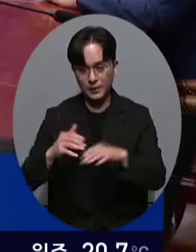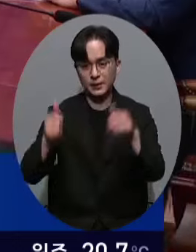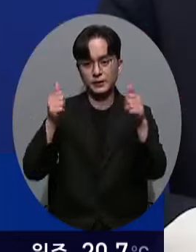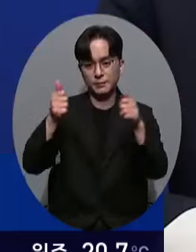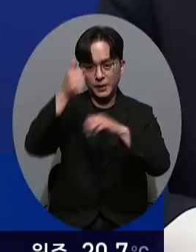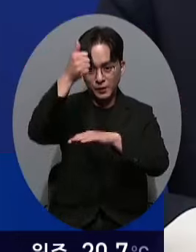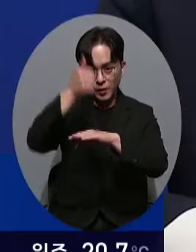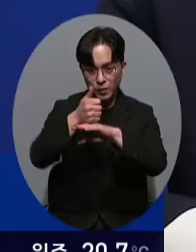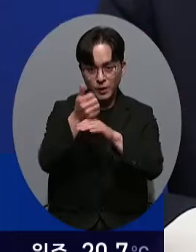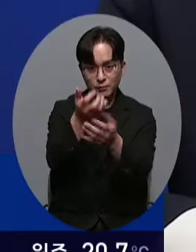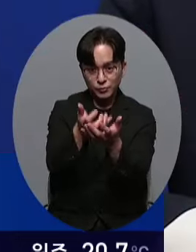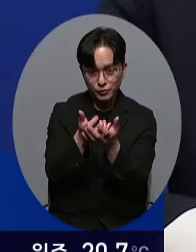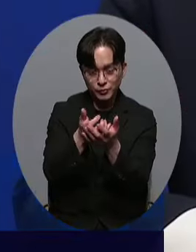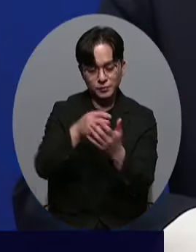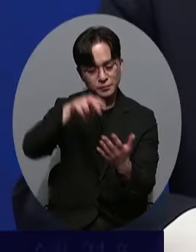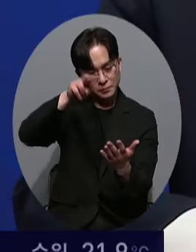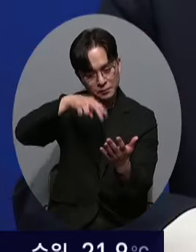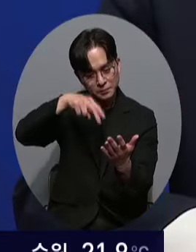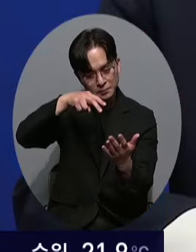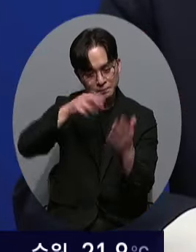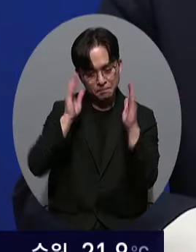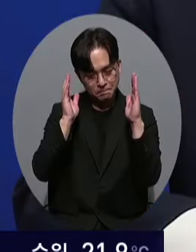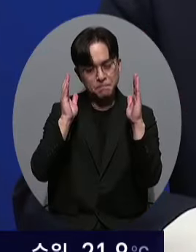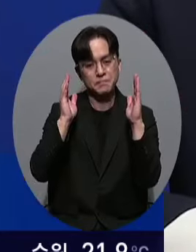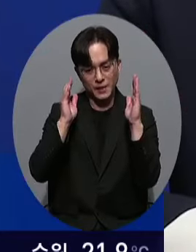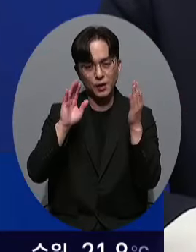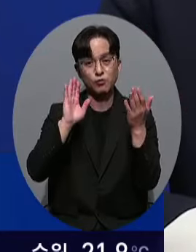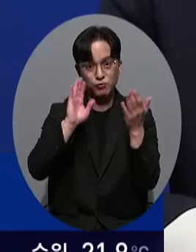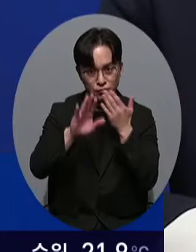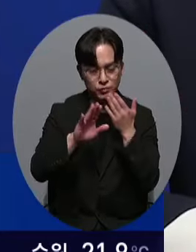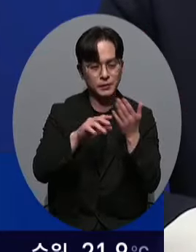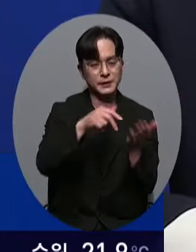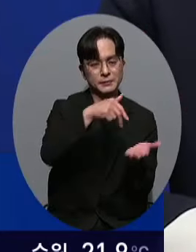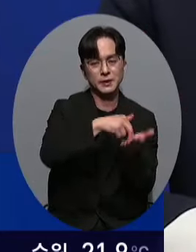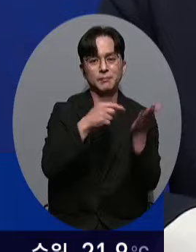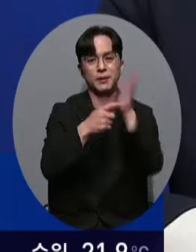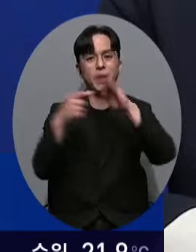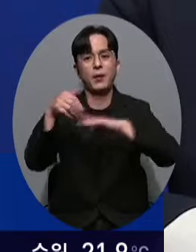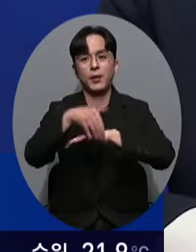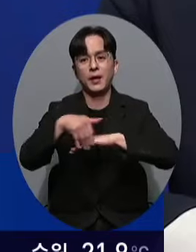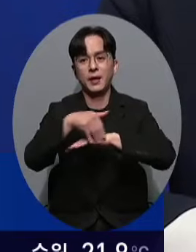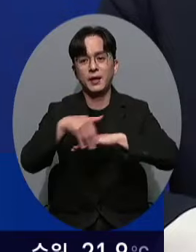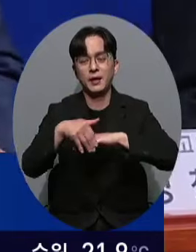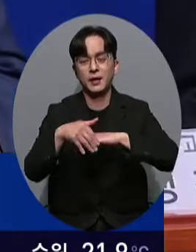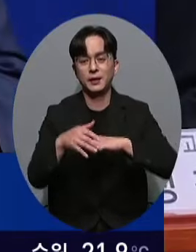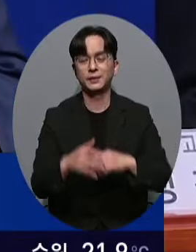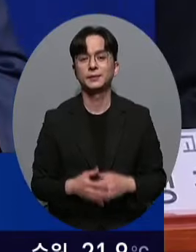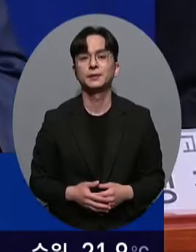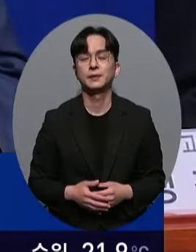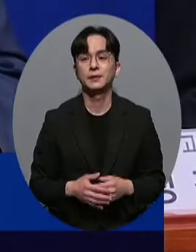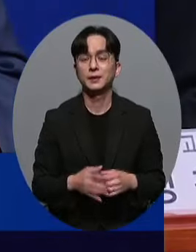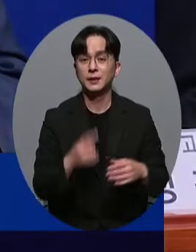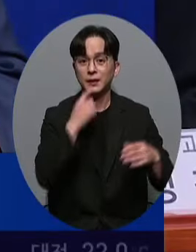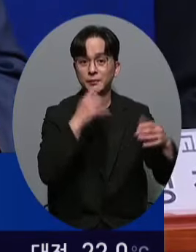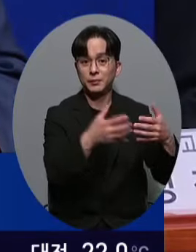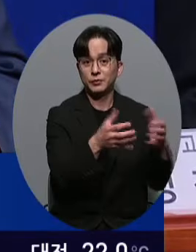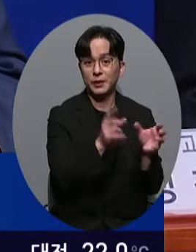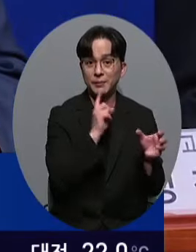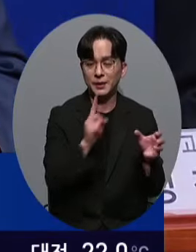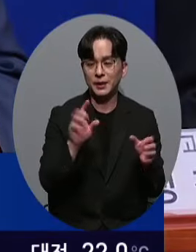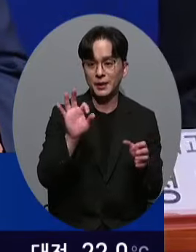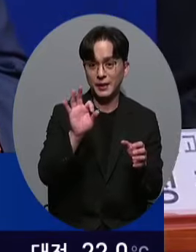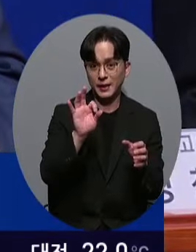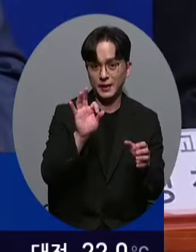구체적인 입장을 밝히기로 했습니다. 앞서 민주당은 검찰의 조작 수사 결과라고 비난했는데요. 검찰청 술자리